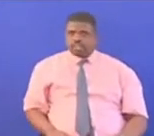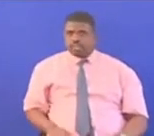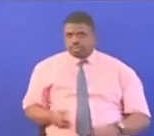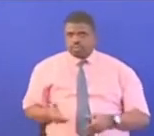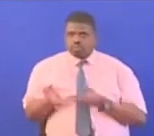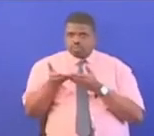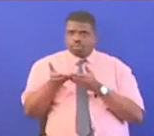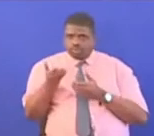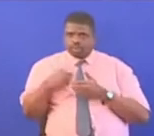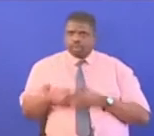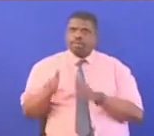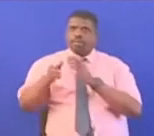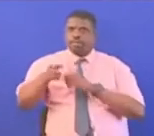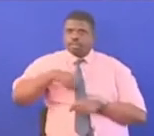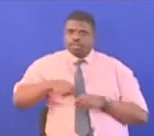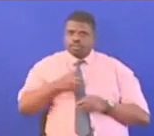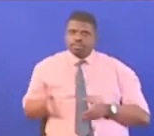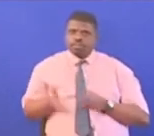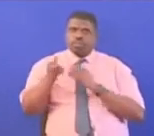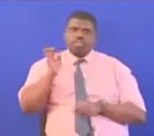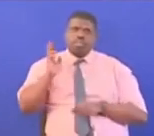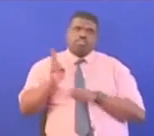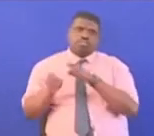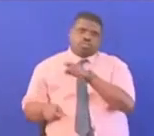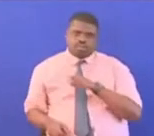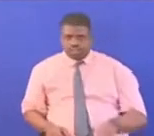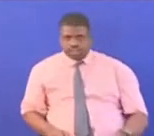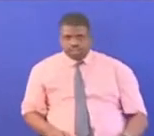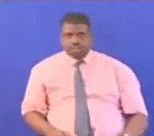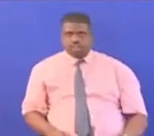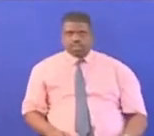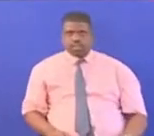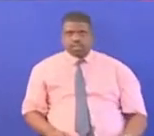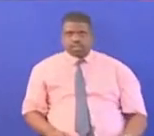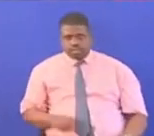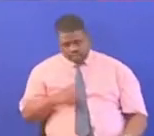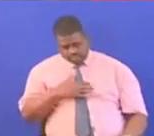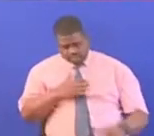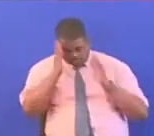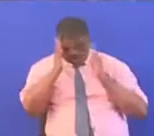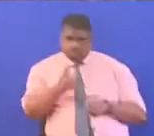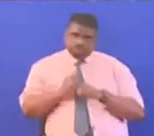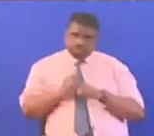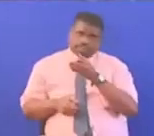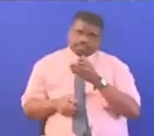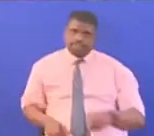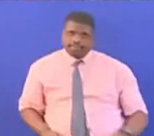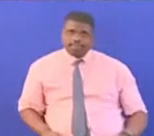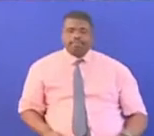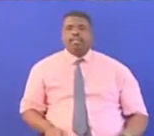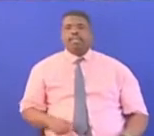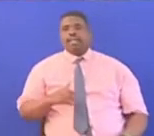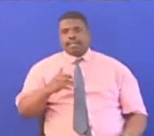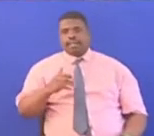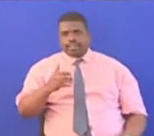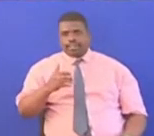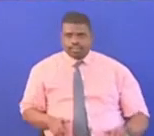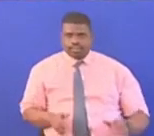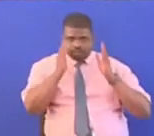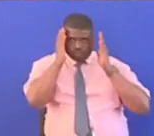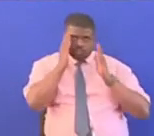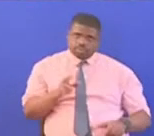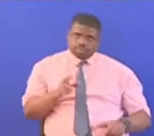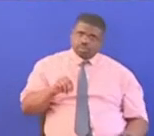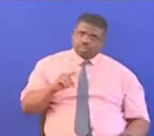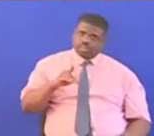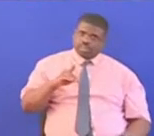kutubeba katika barabara yetu kubwa ya kihistoria inayotoka huko. Asante Mheshimiwa Speaker. Asante sana. Mheshimiwa